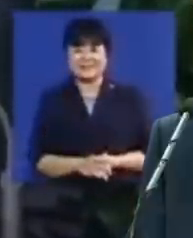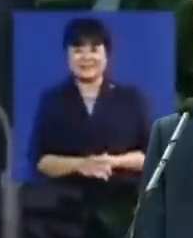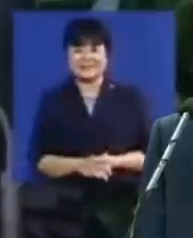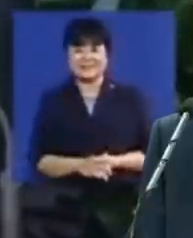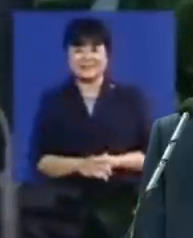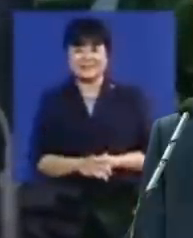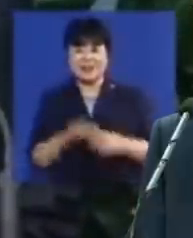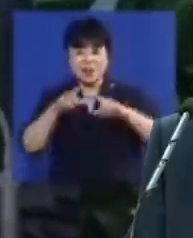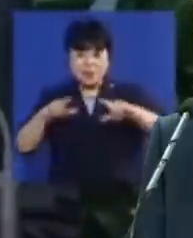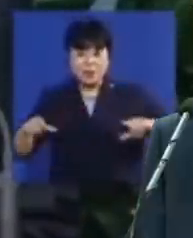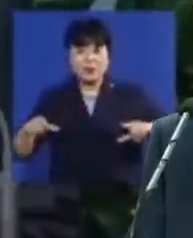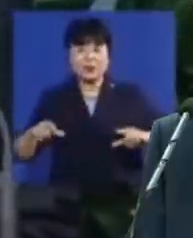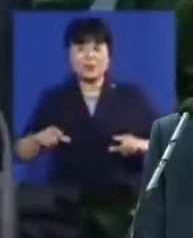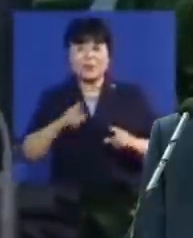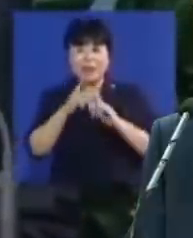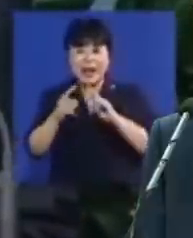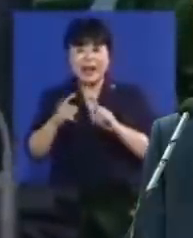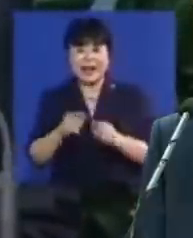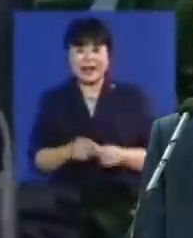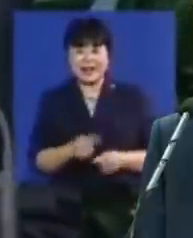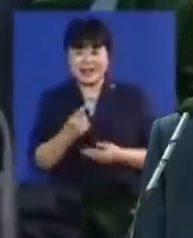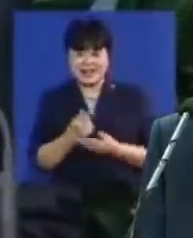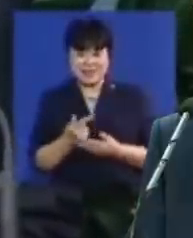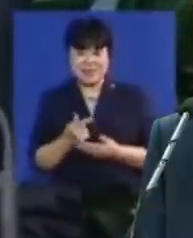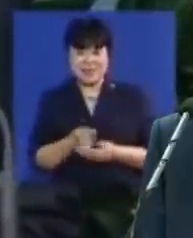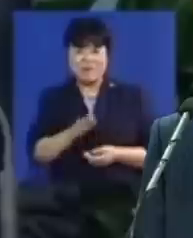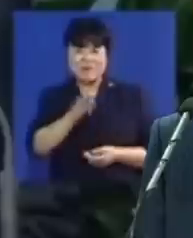이게 보통 세상 말로 왔다가 아니에요.